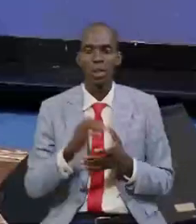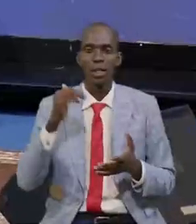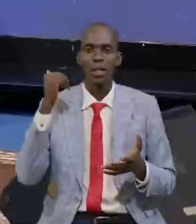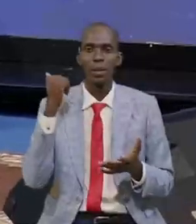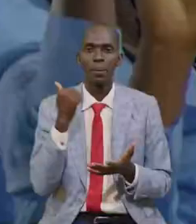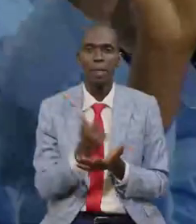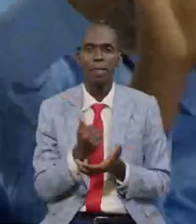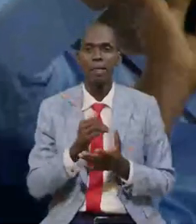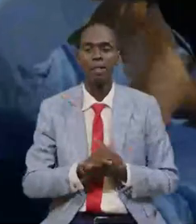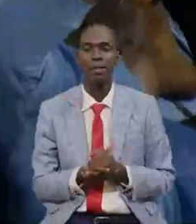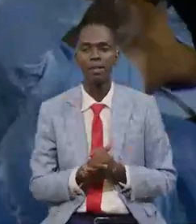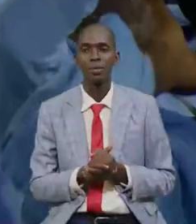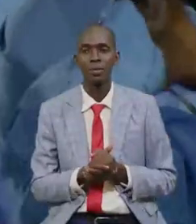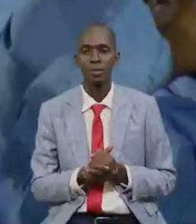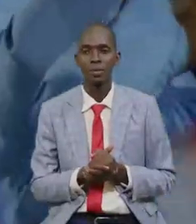Amen.